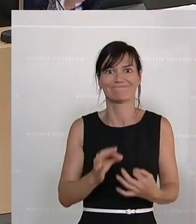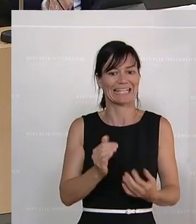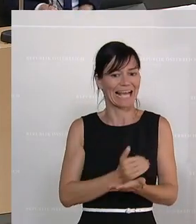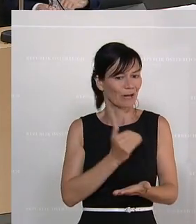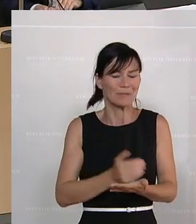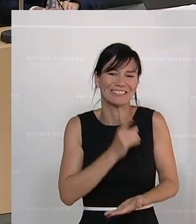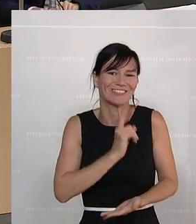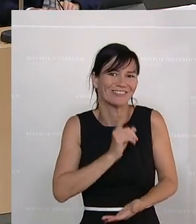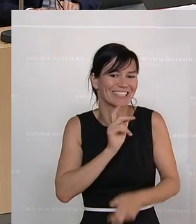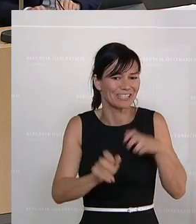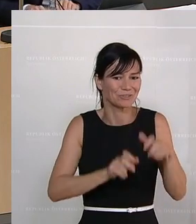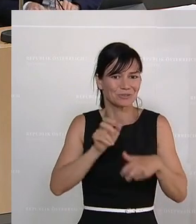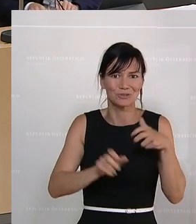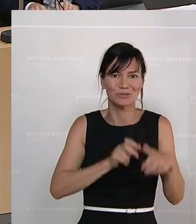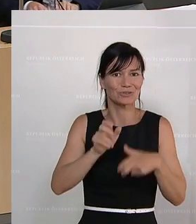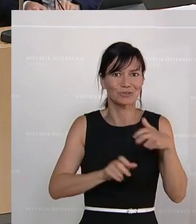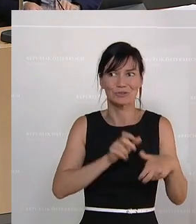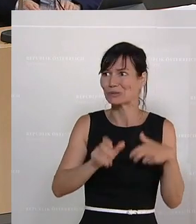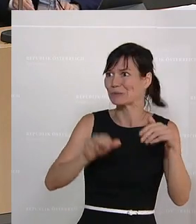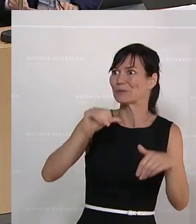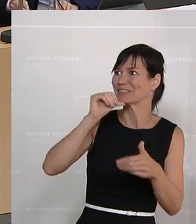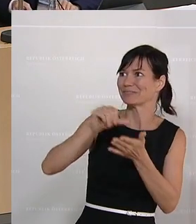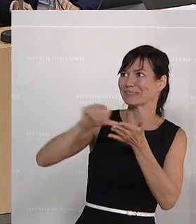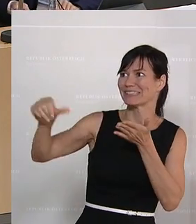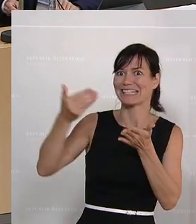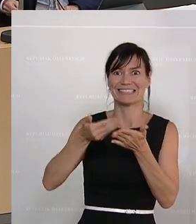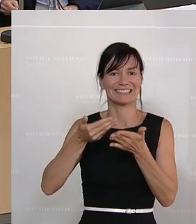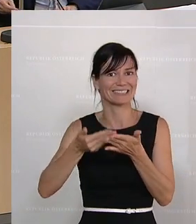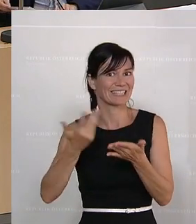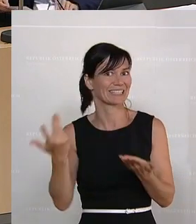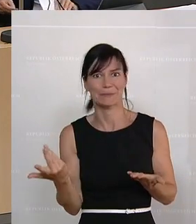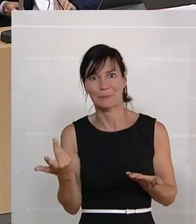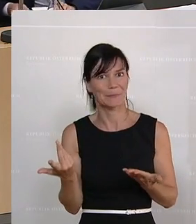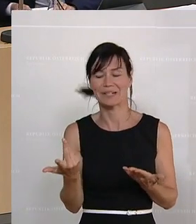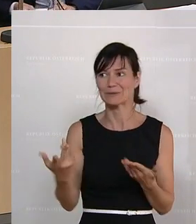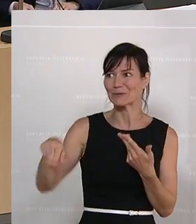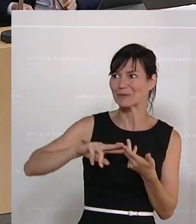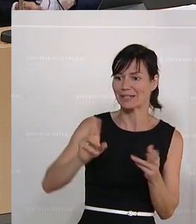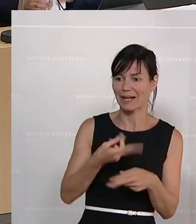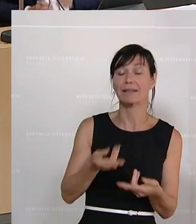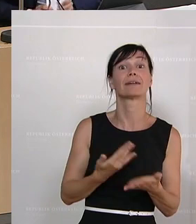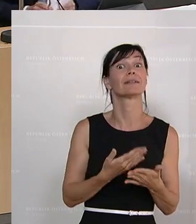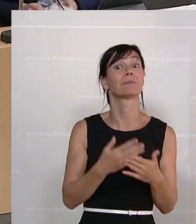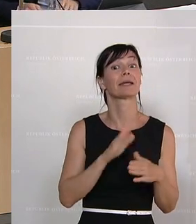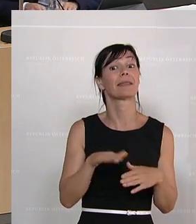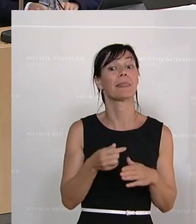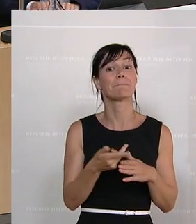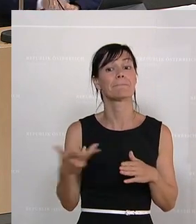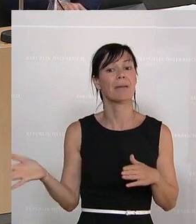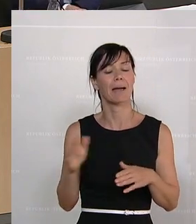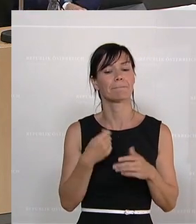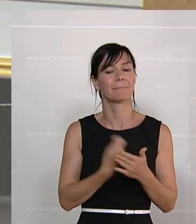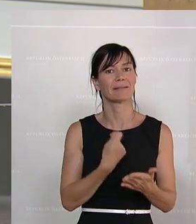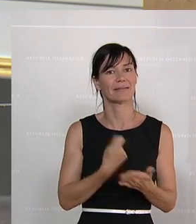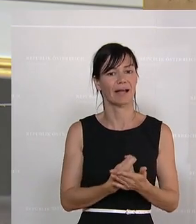einkommens diese steuer erreichen und daher haben wir auch den kindern mehr betrag erhöht nämlich von